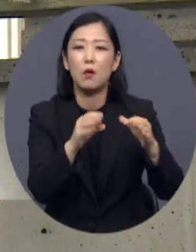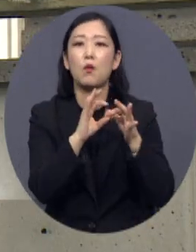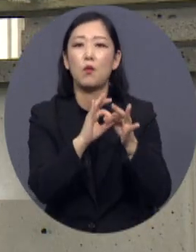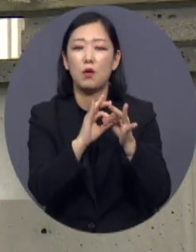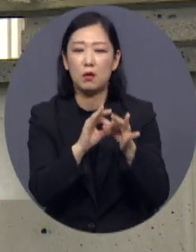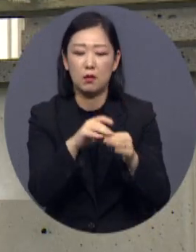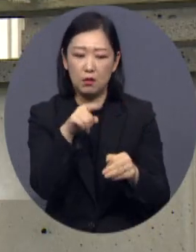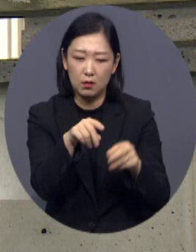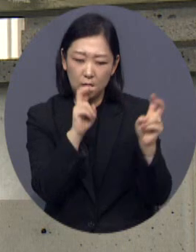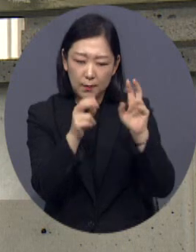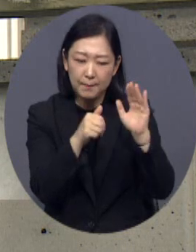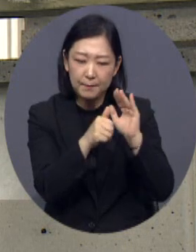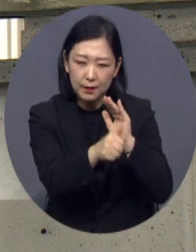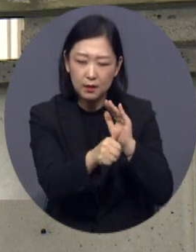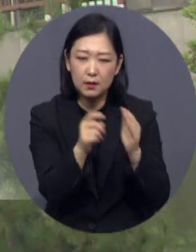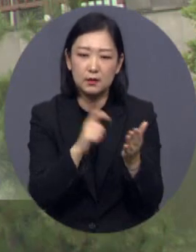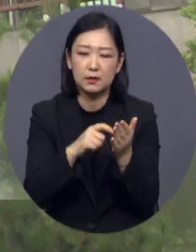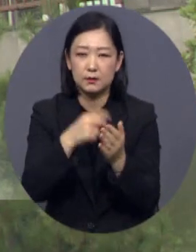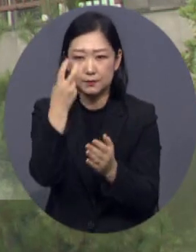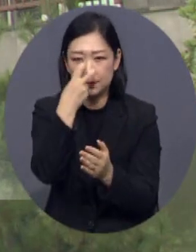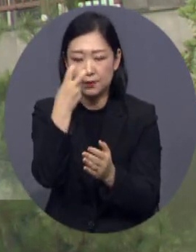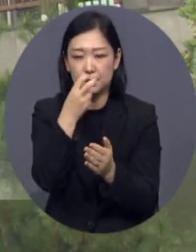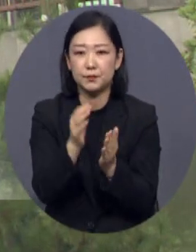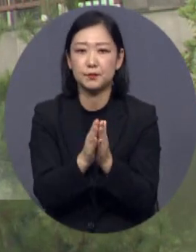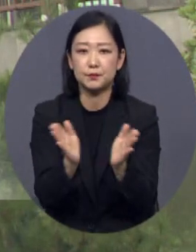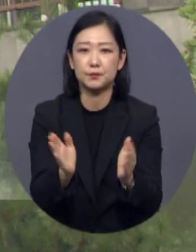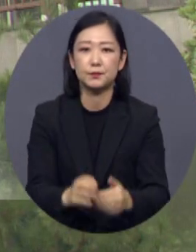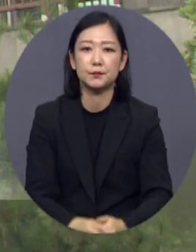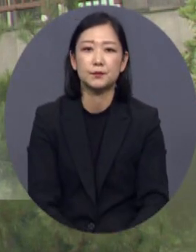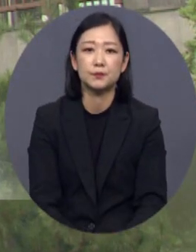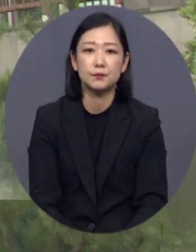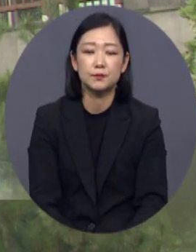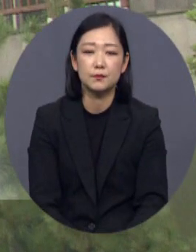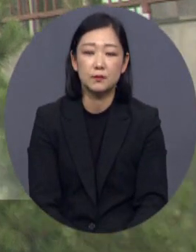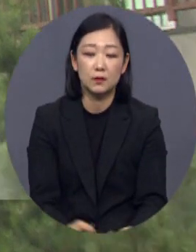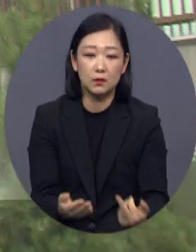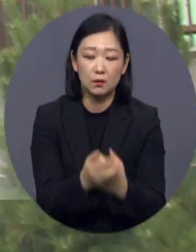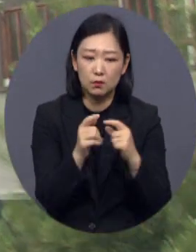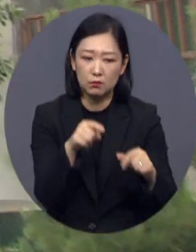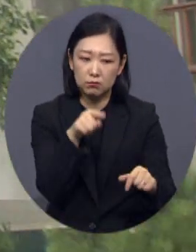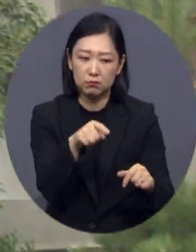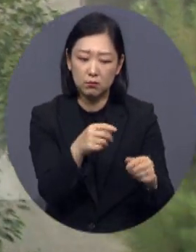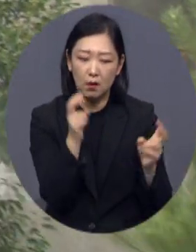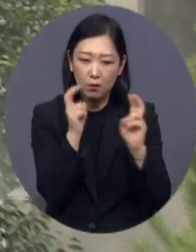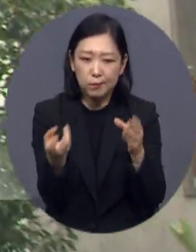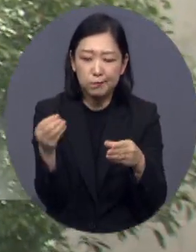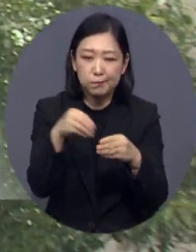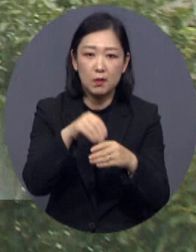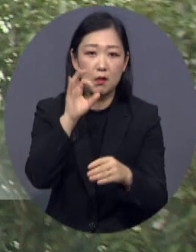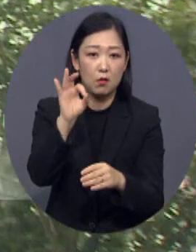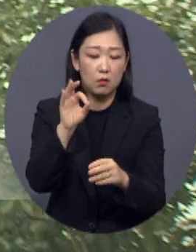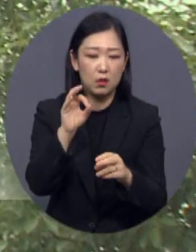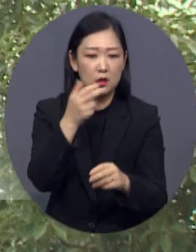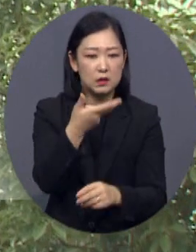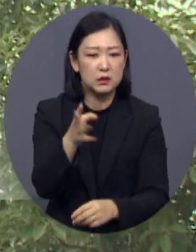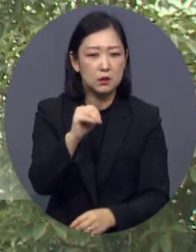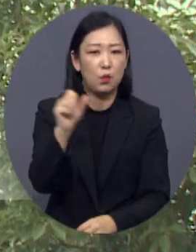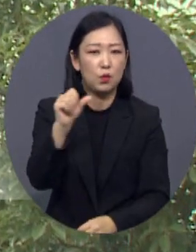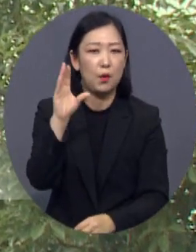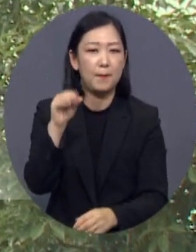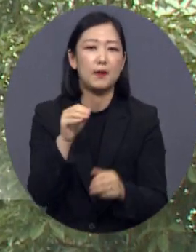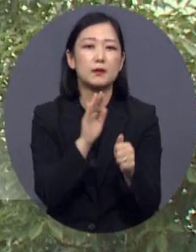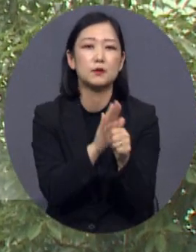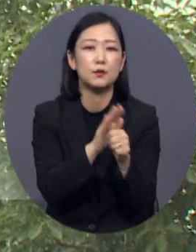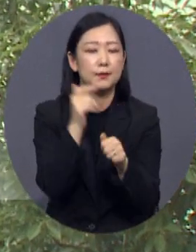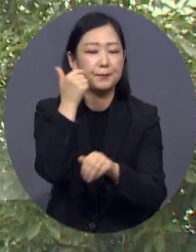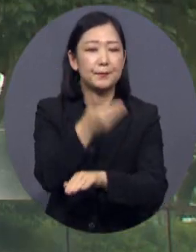해당 업체를 방문하는 등 긴급 점검에 나섰습니다 당초 제주도는이 업체를 포함해 10개 기업의 7억 5천만원을